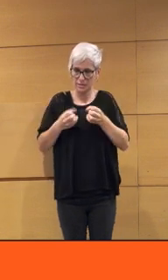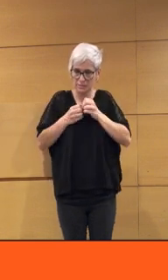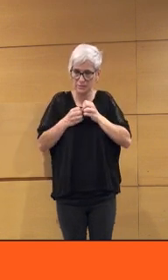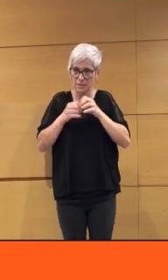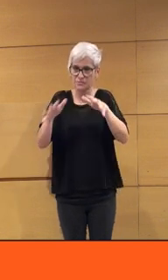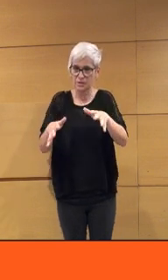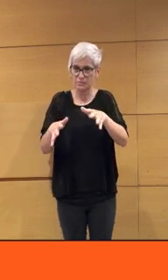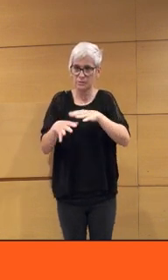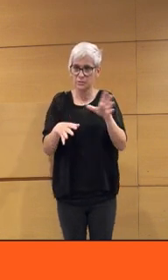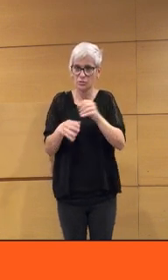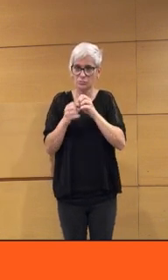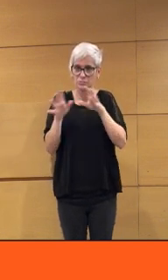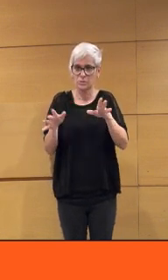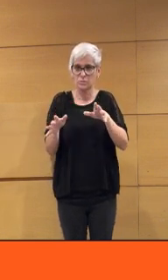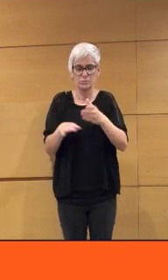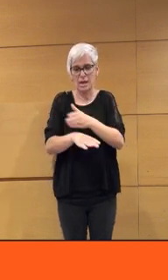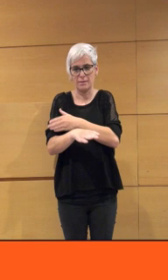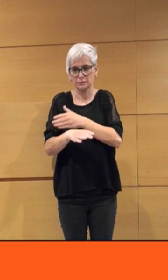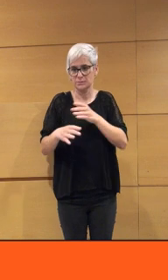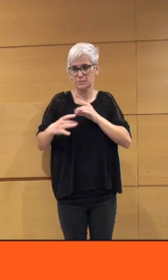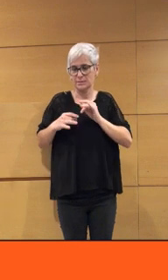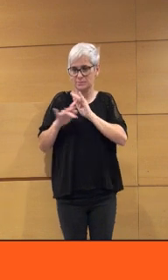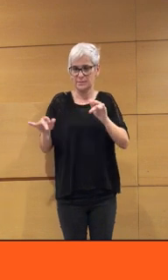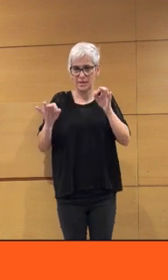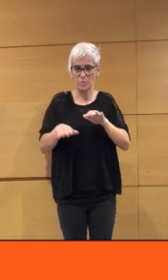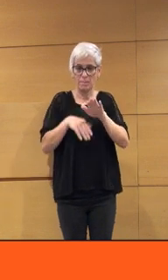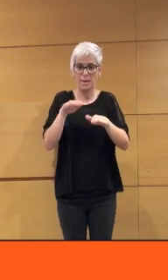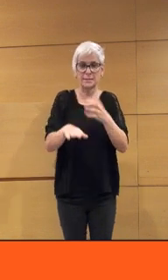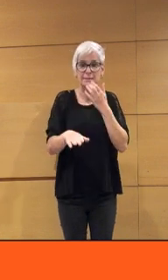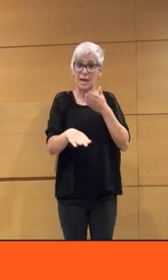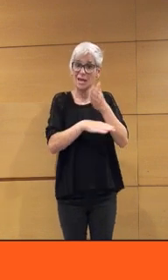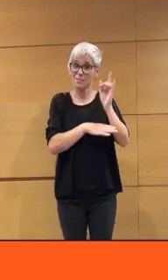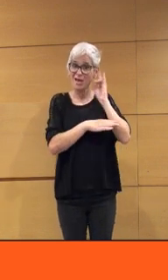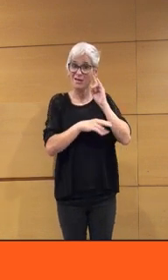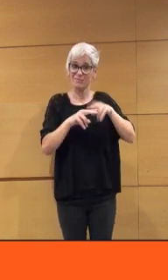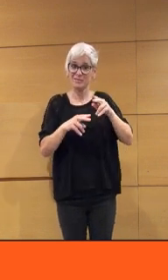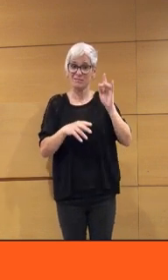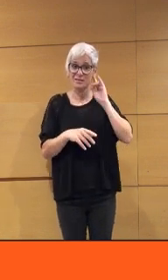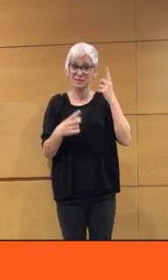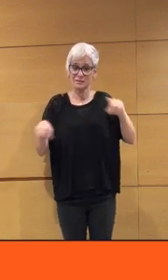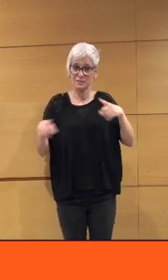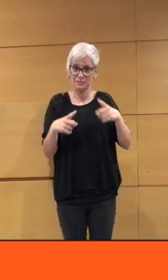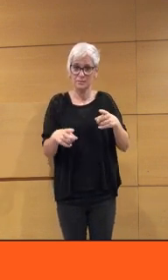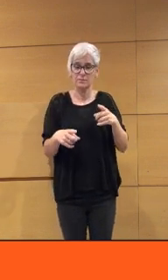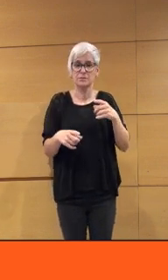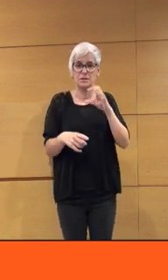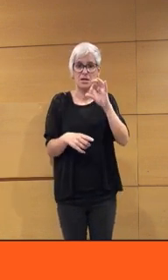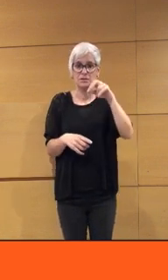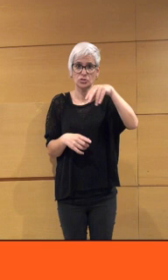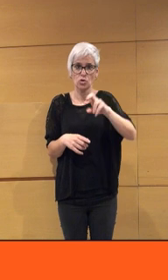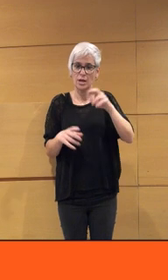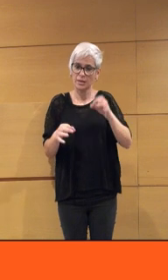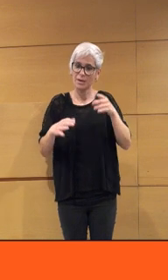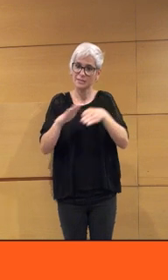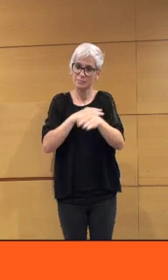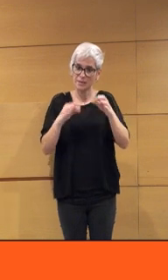pas previ és sensibilitzar. M'enteneu? És a dir, si anem al sonar, potser primer hem de dir, molt bé, podríeu fer tot això per ser accessibles, però és